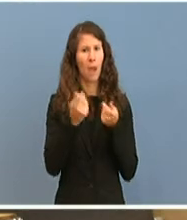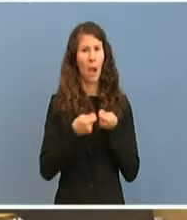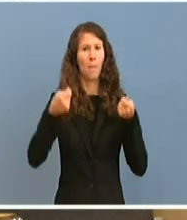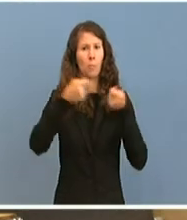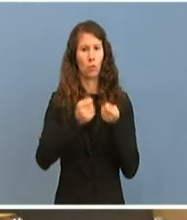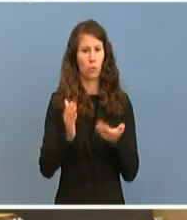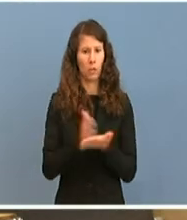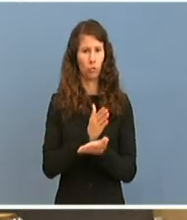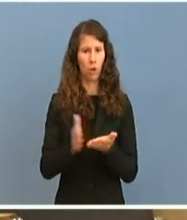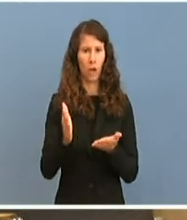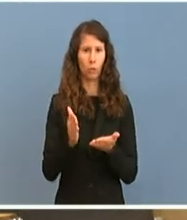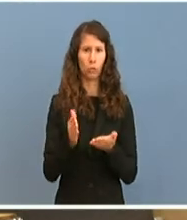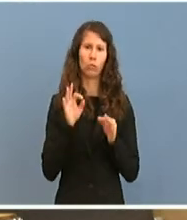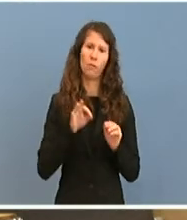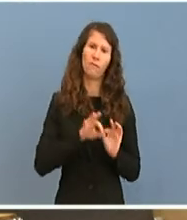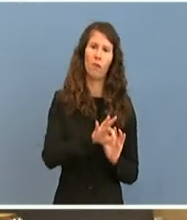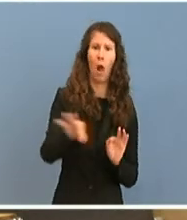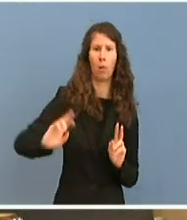anstreben möchte